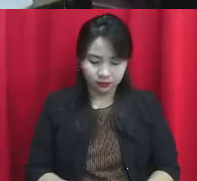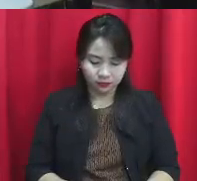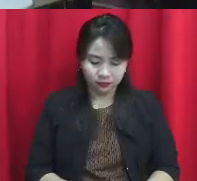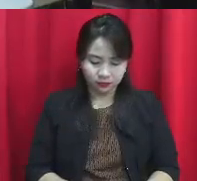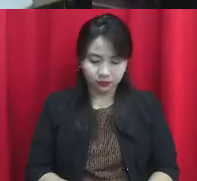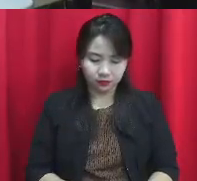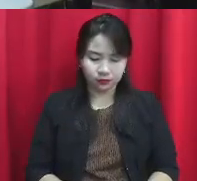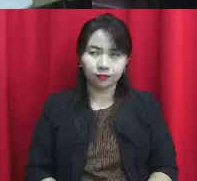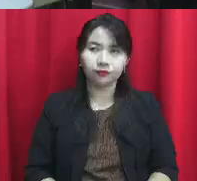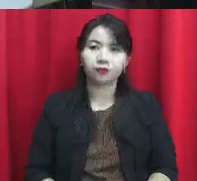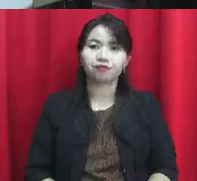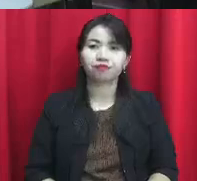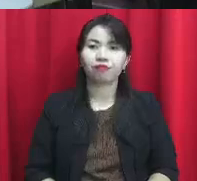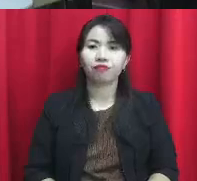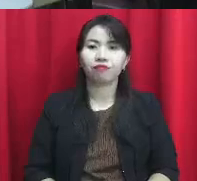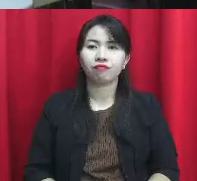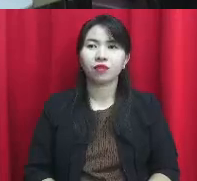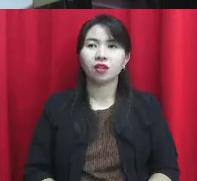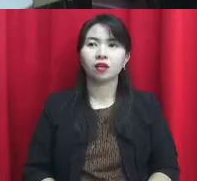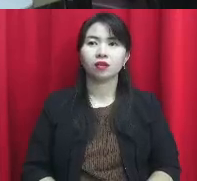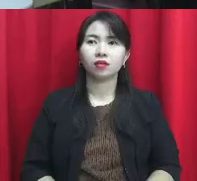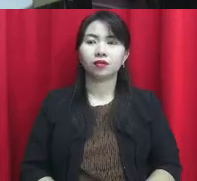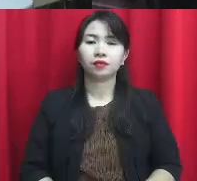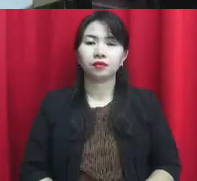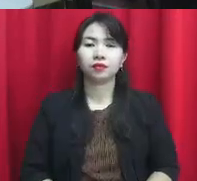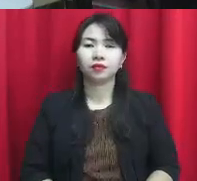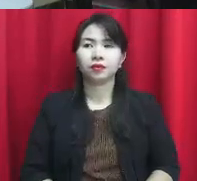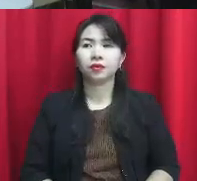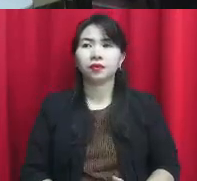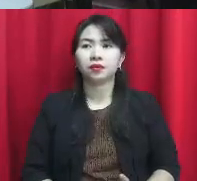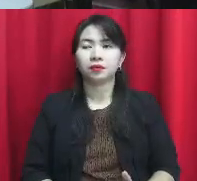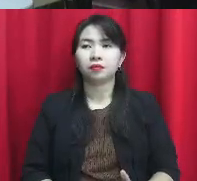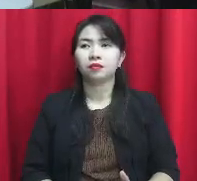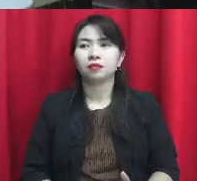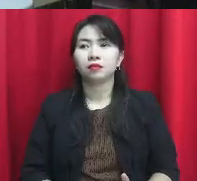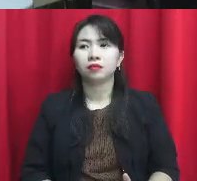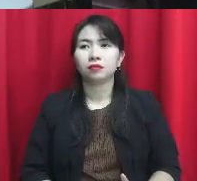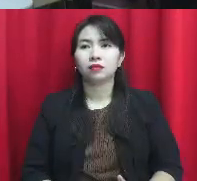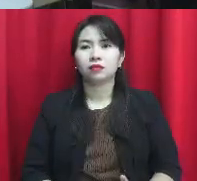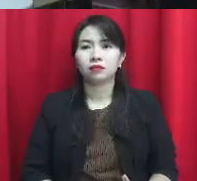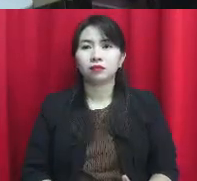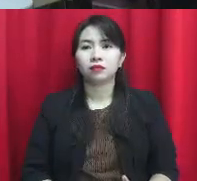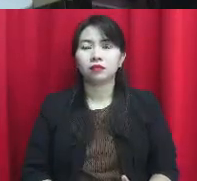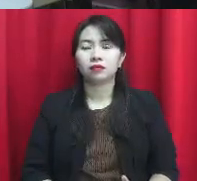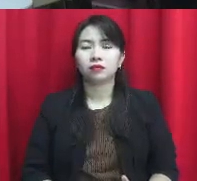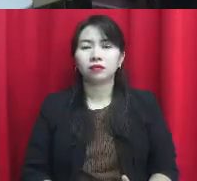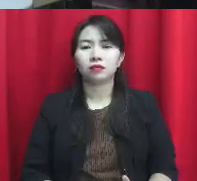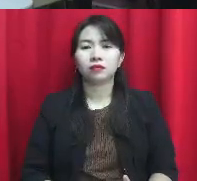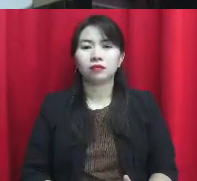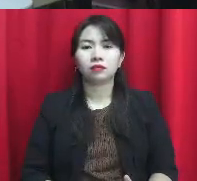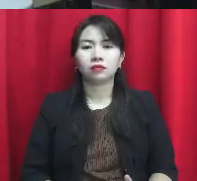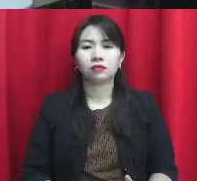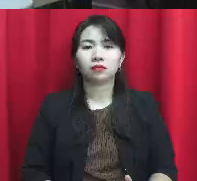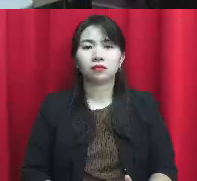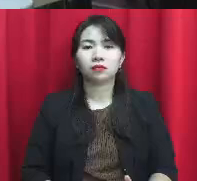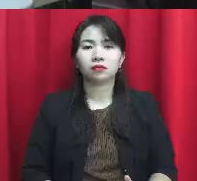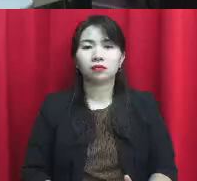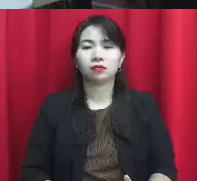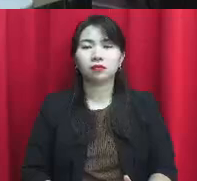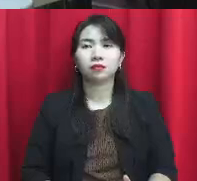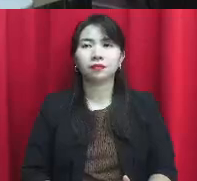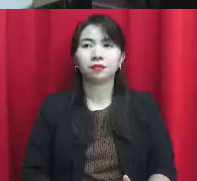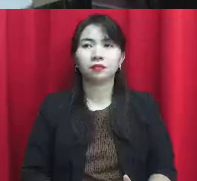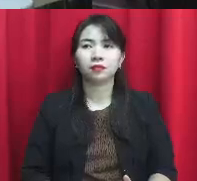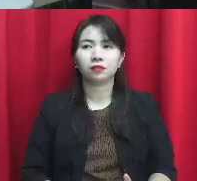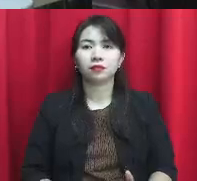ay Ano bang English ni ihaw rast Rose ba hindi alam ko iba e Parang ganon sense Parang ganon na rin di ba Pag